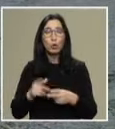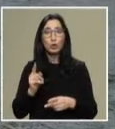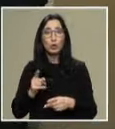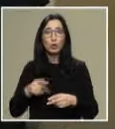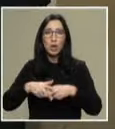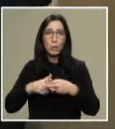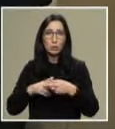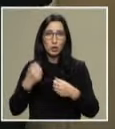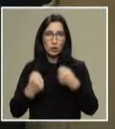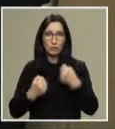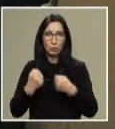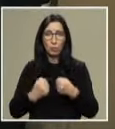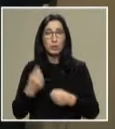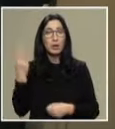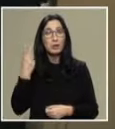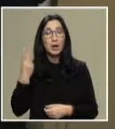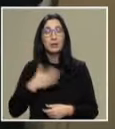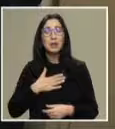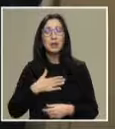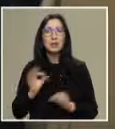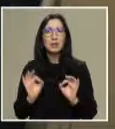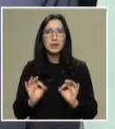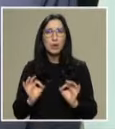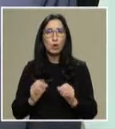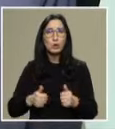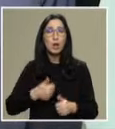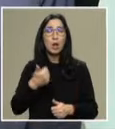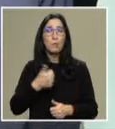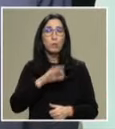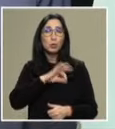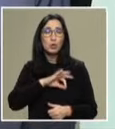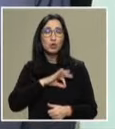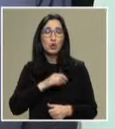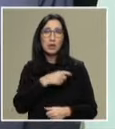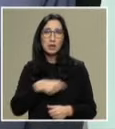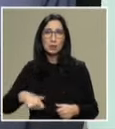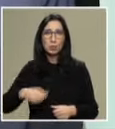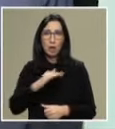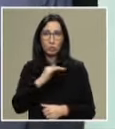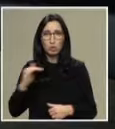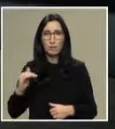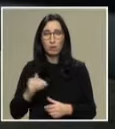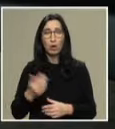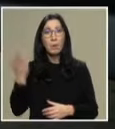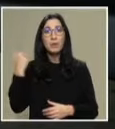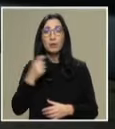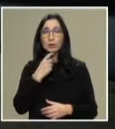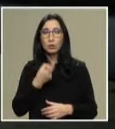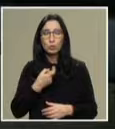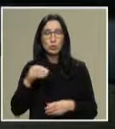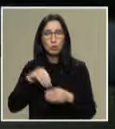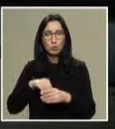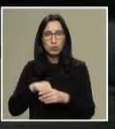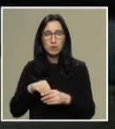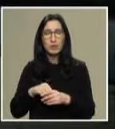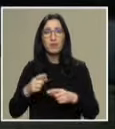автомобил. Разбрах, че имате сериозни постижения на национално ниво с вашите ученици. Миналата година участвахме